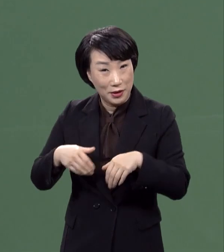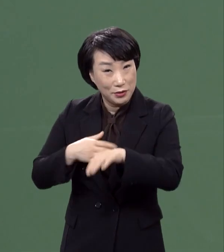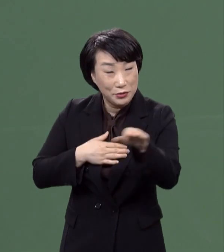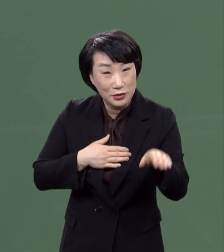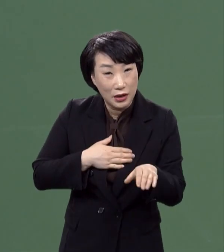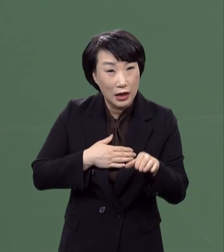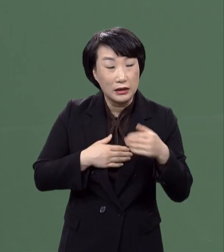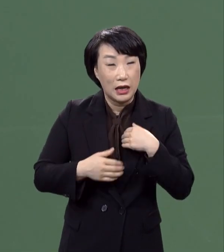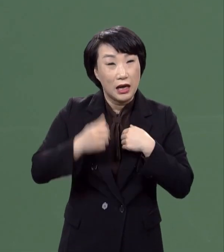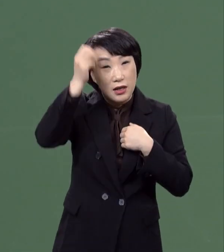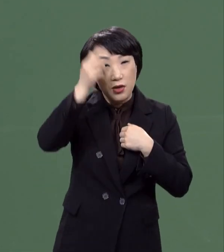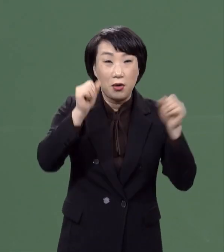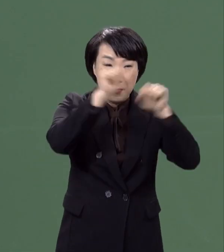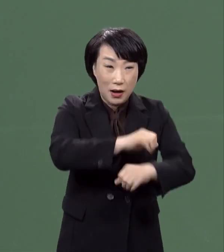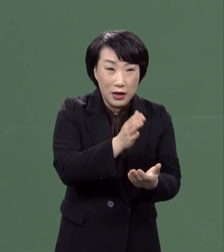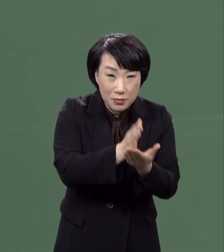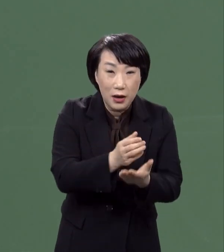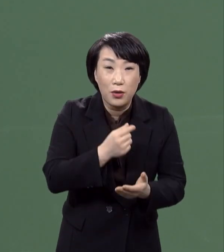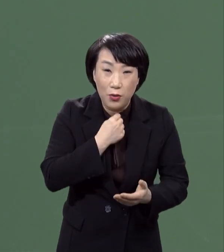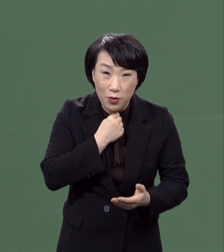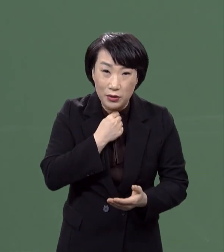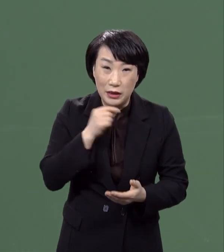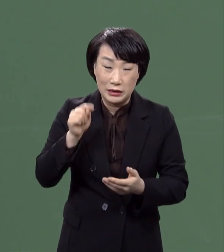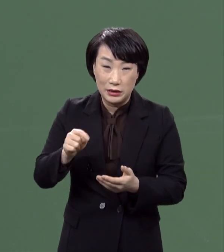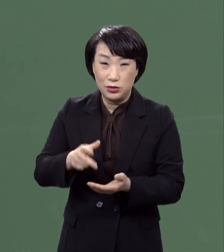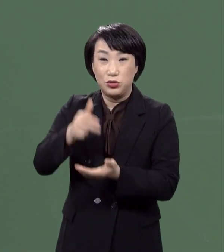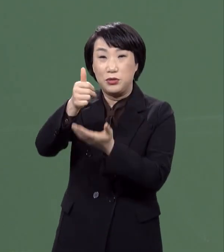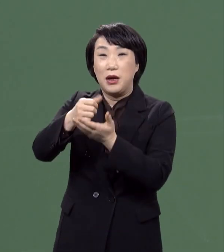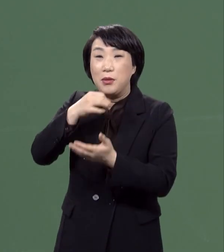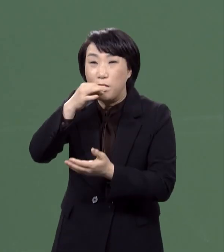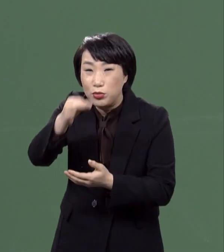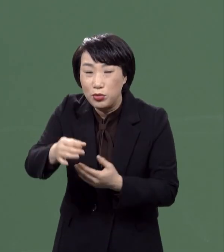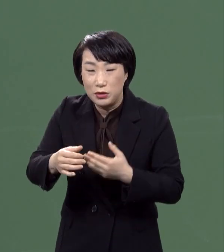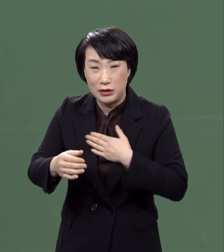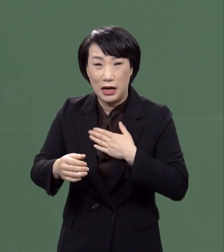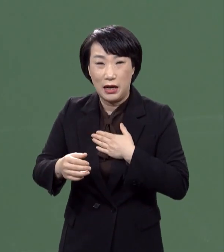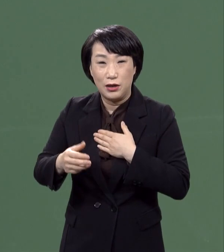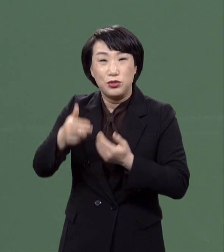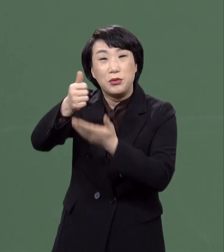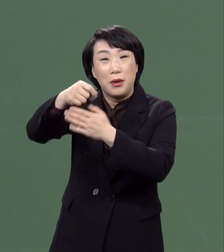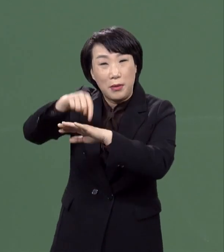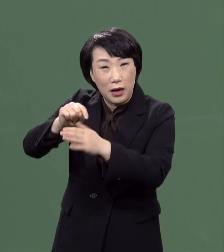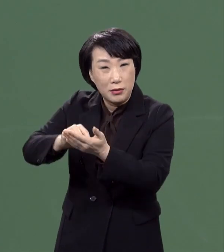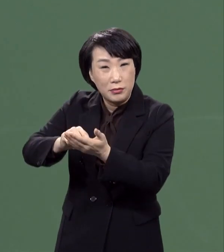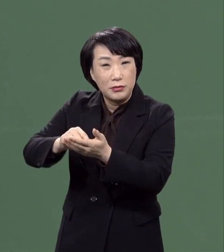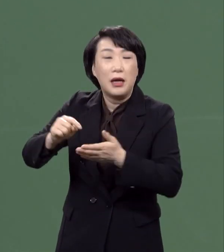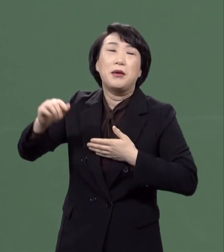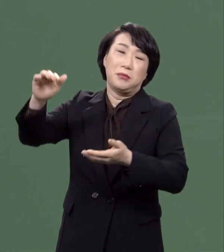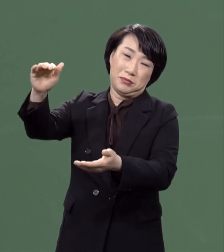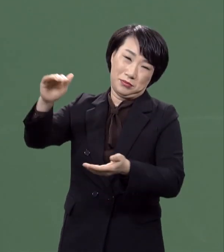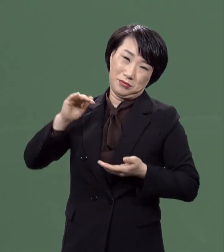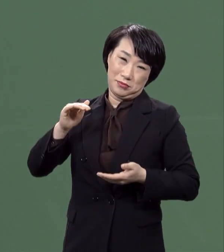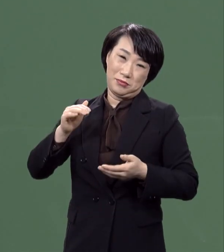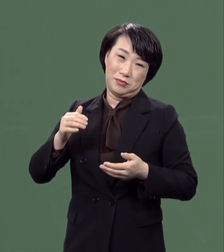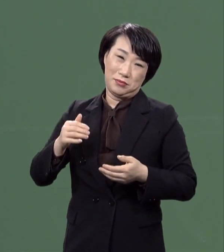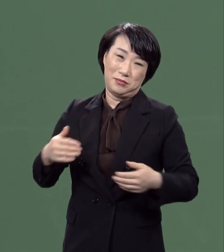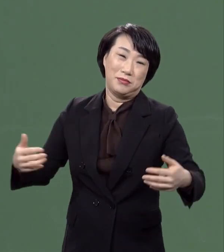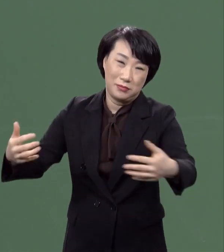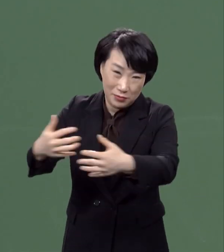우리가 망하지 않기를 그렇게 바라시는 애절한 주님의 심정을 가슴에 끌어안되